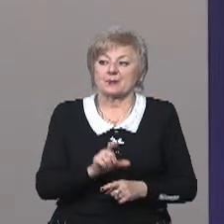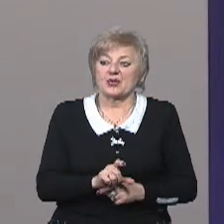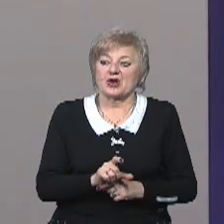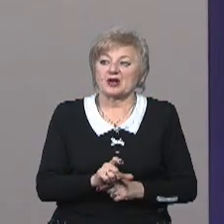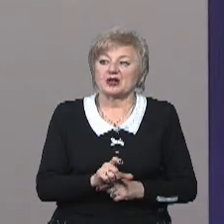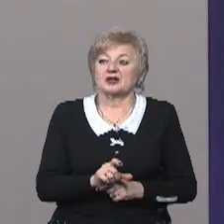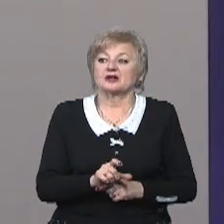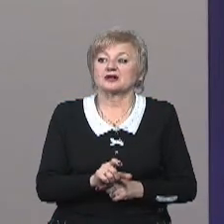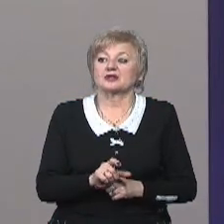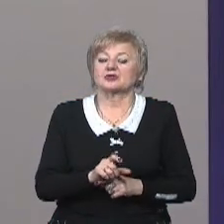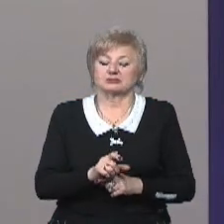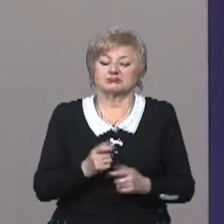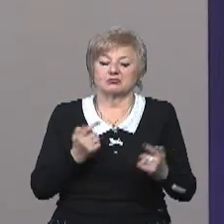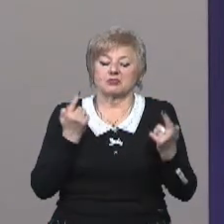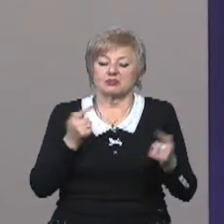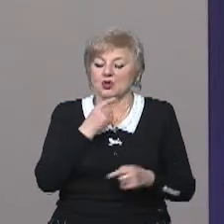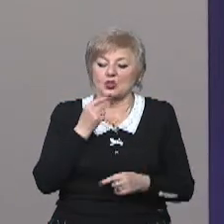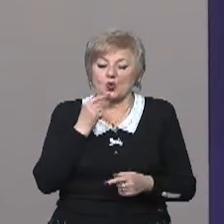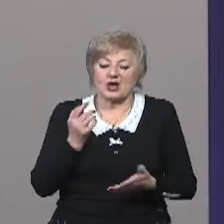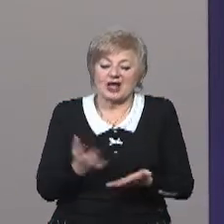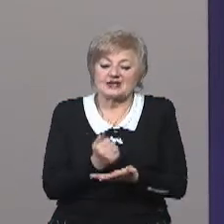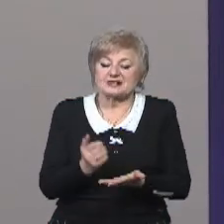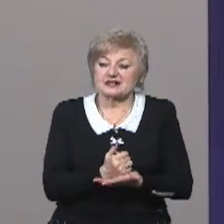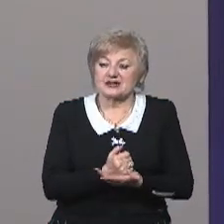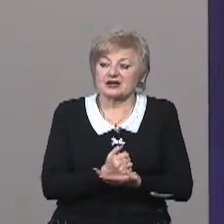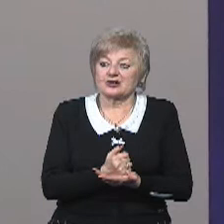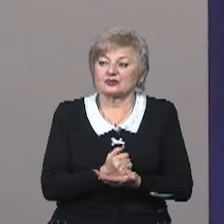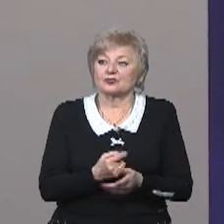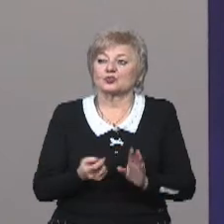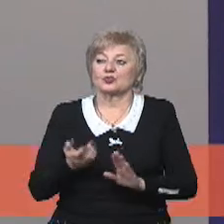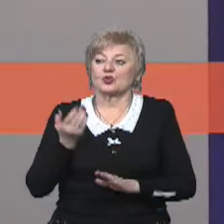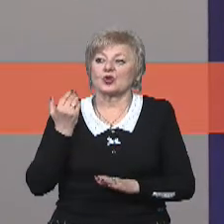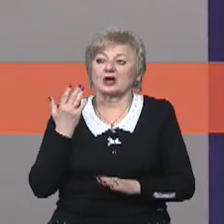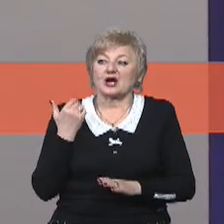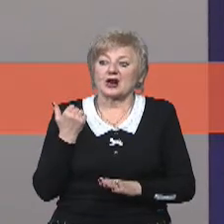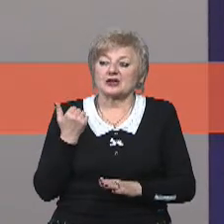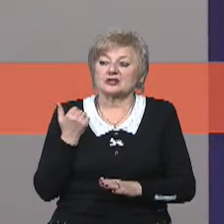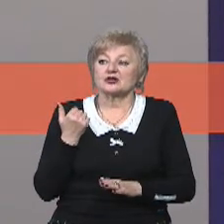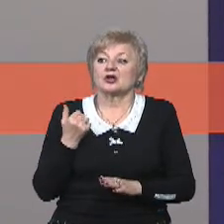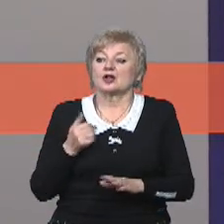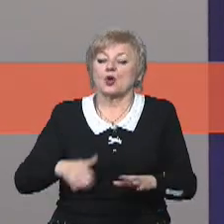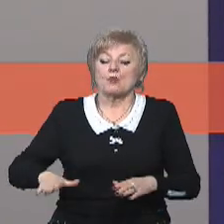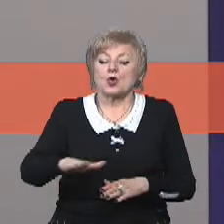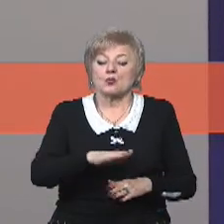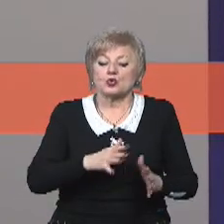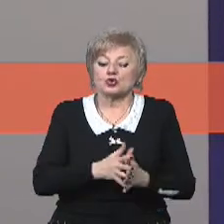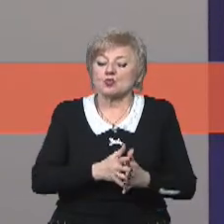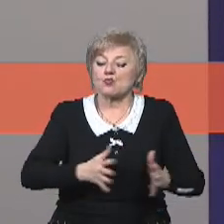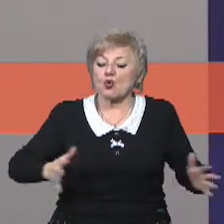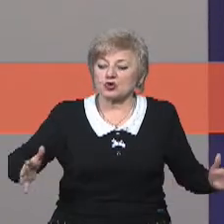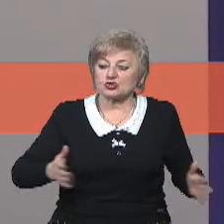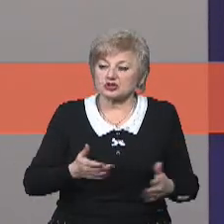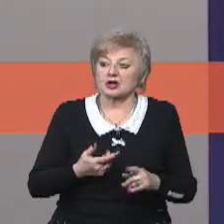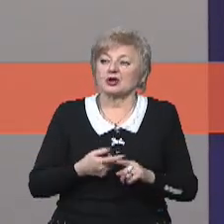найбільш повними на знахідки. І, так як казав Геннадій Миколаївич раніше, тому що ми дослідили більшу площу. Через те, що останні два